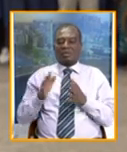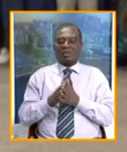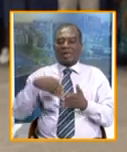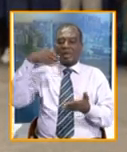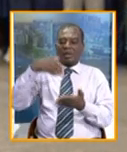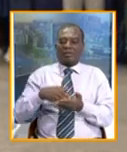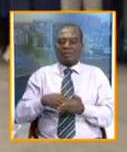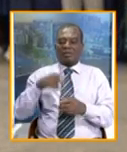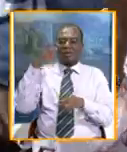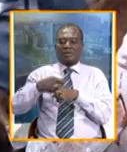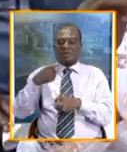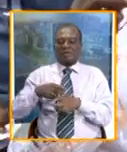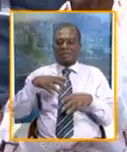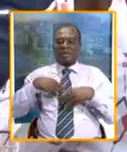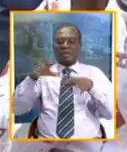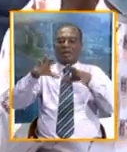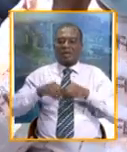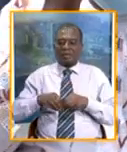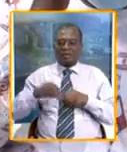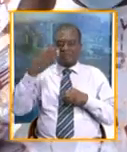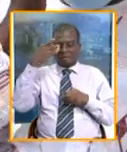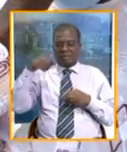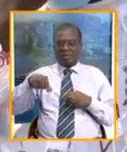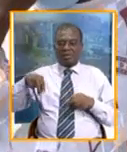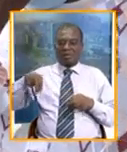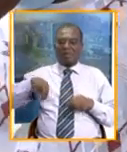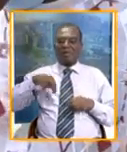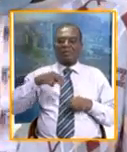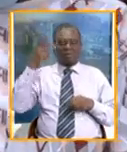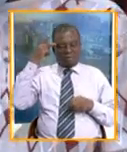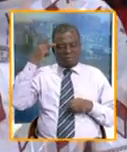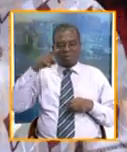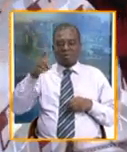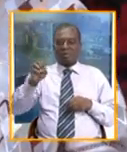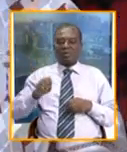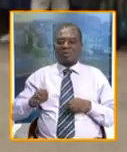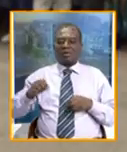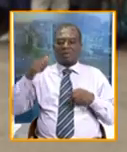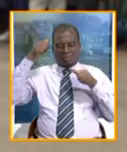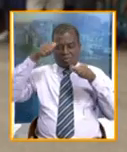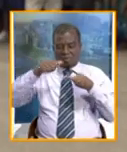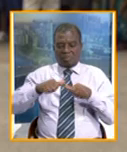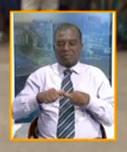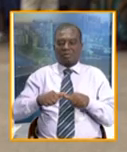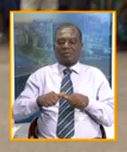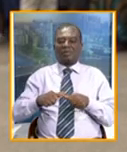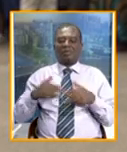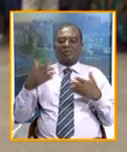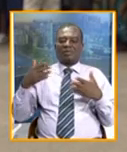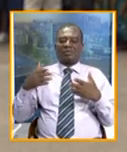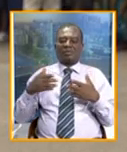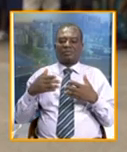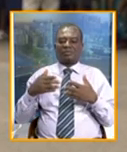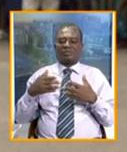Encore difficile à accepter. Sache que nous garderons de toi le souvenir d'un concurrent exemplaire et